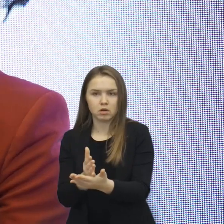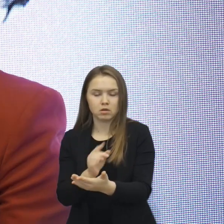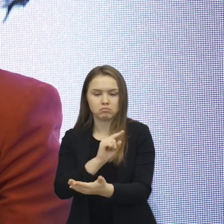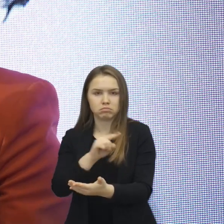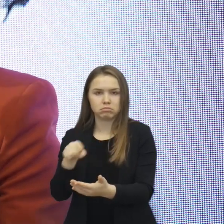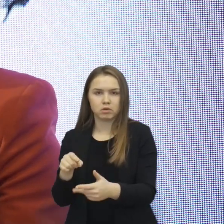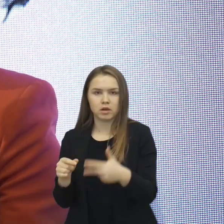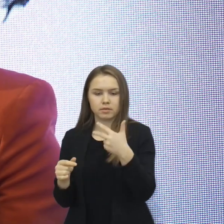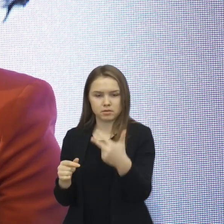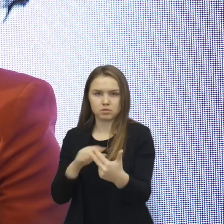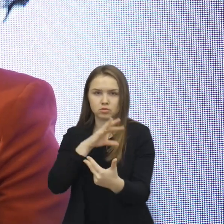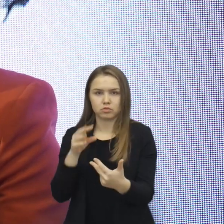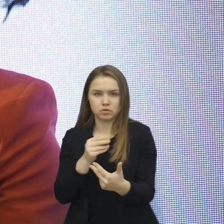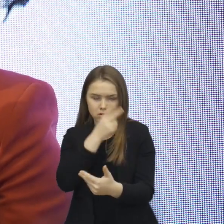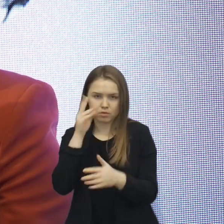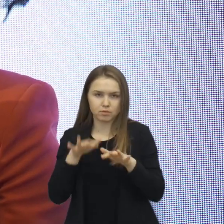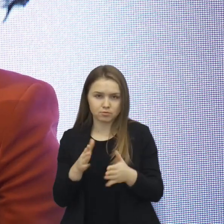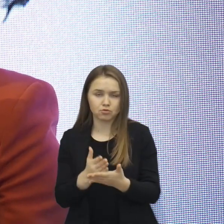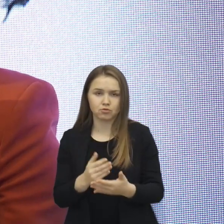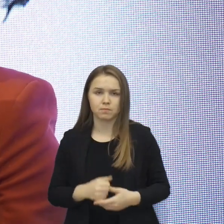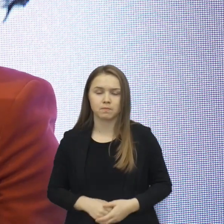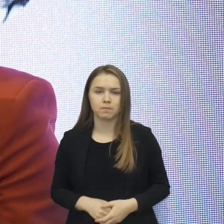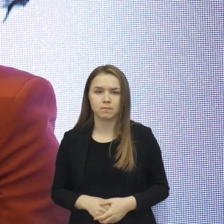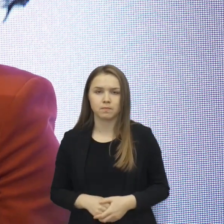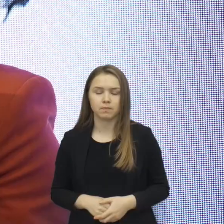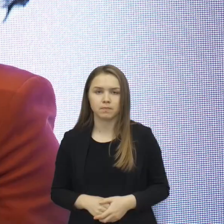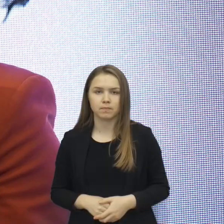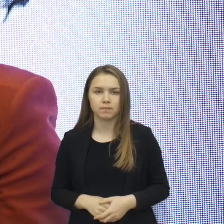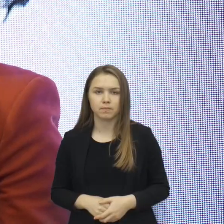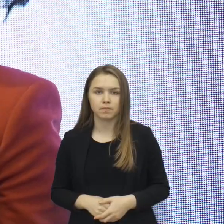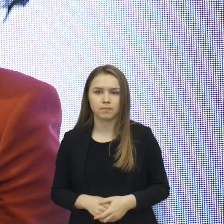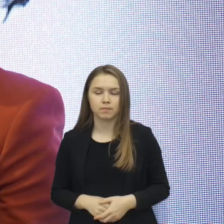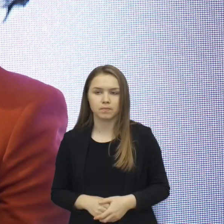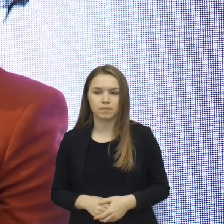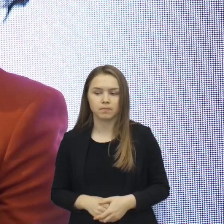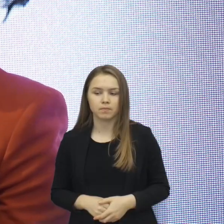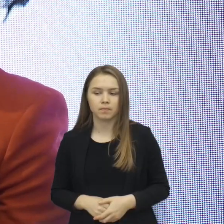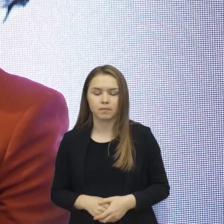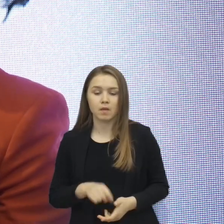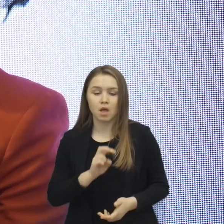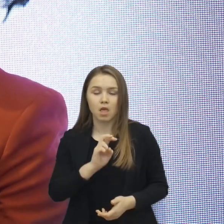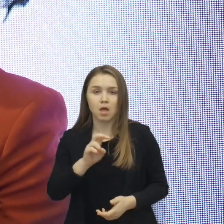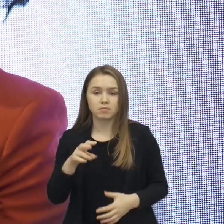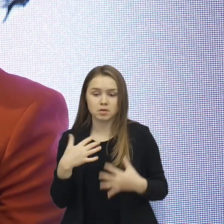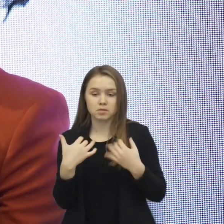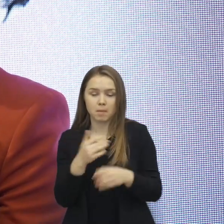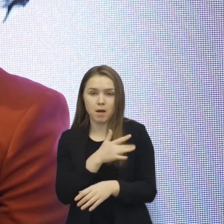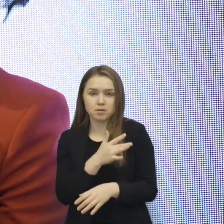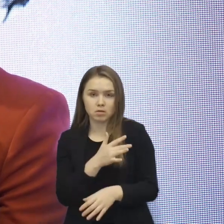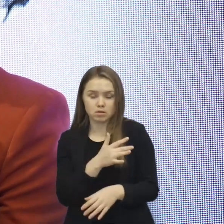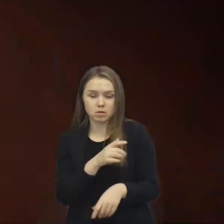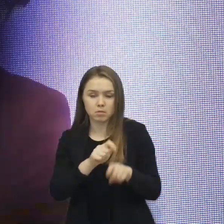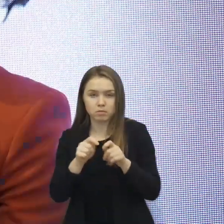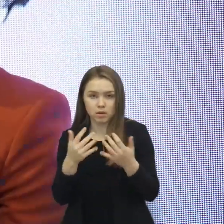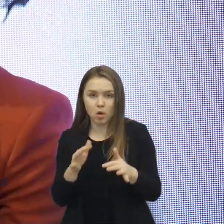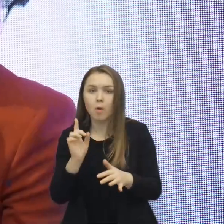Lietuvoje, kad negali net ir praėjus tas sveikatos paslaugas normaliai po to